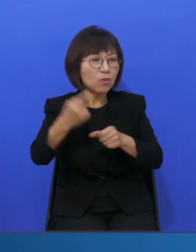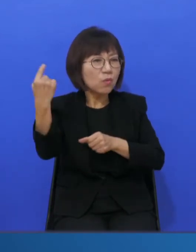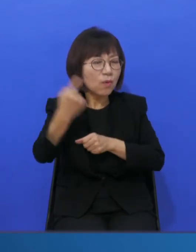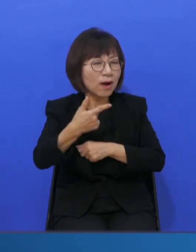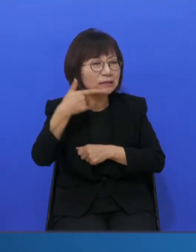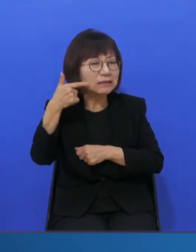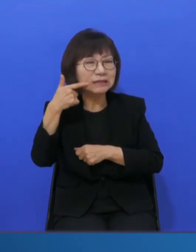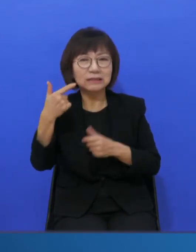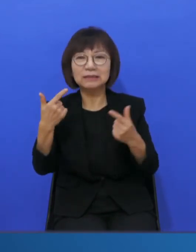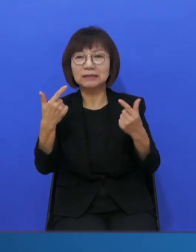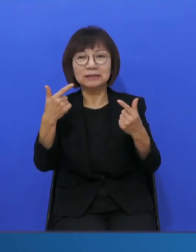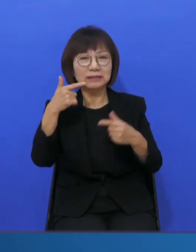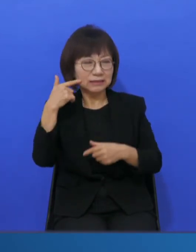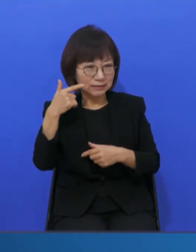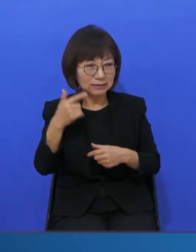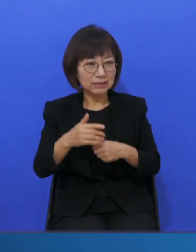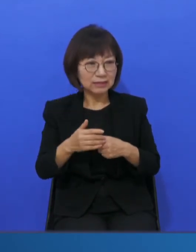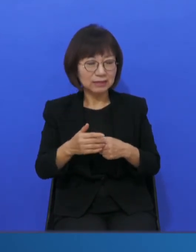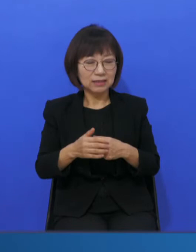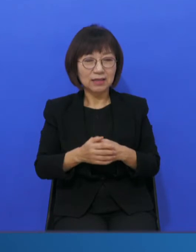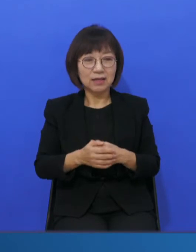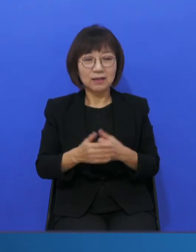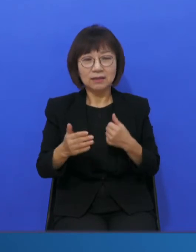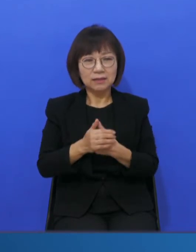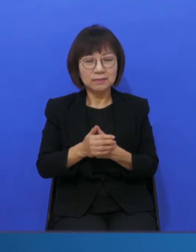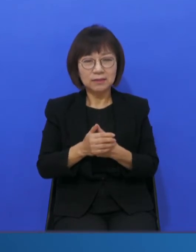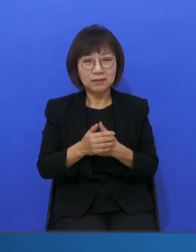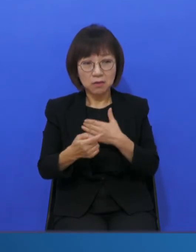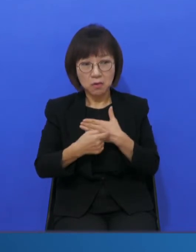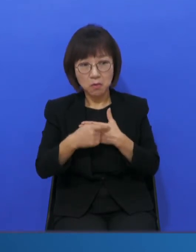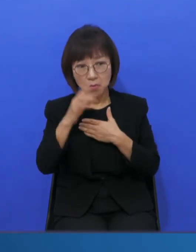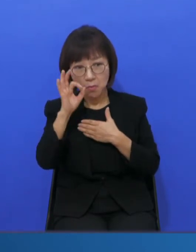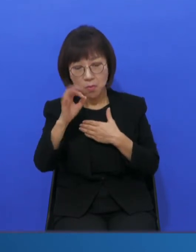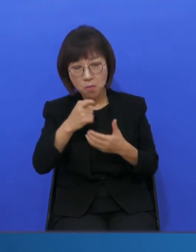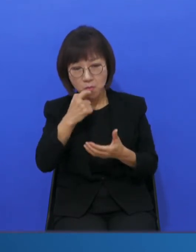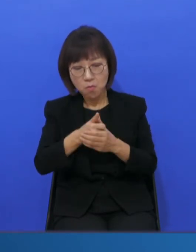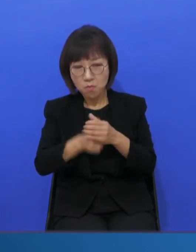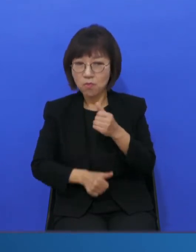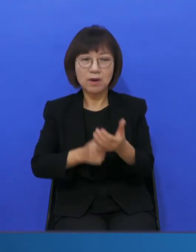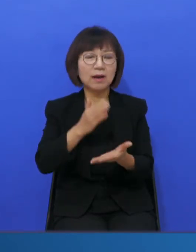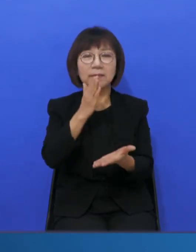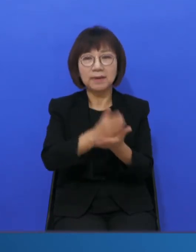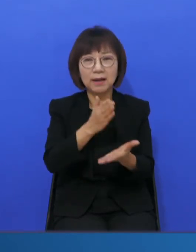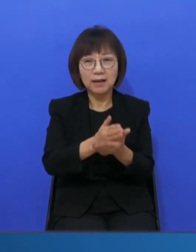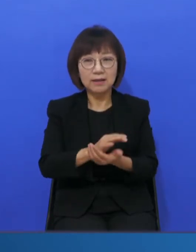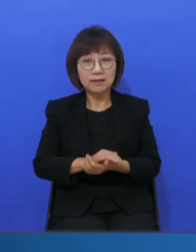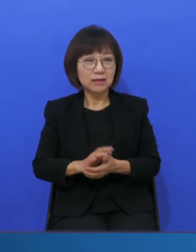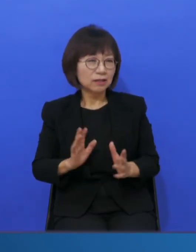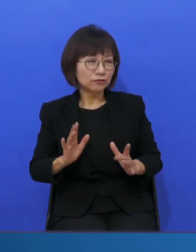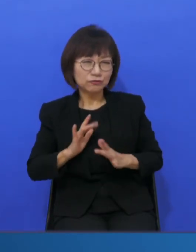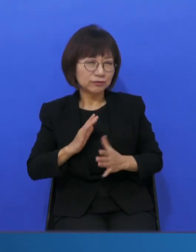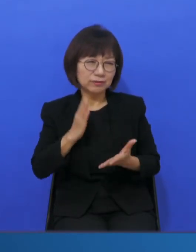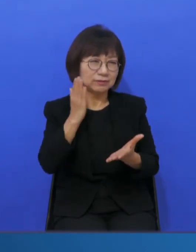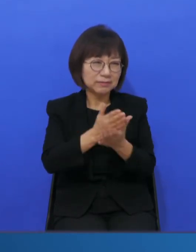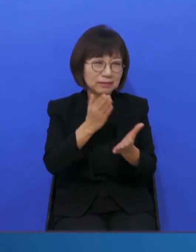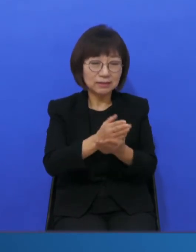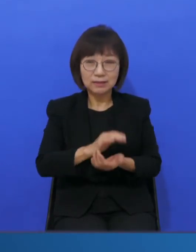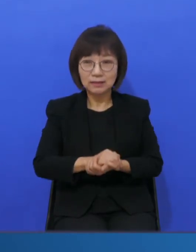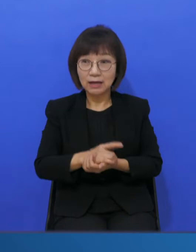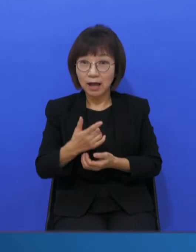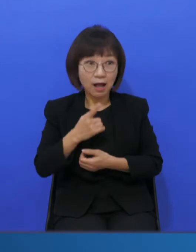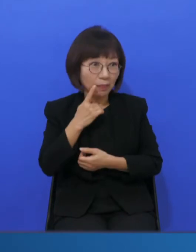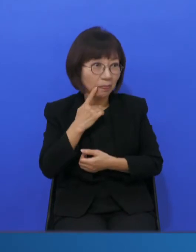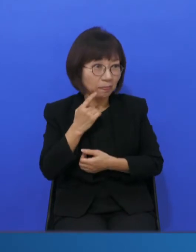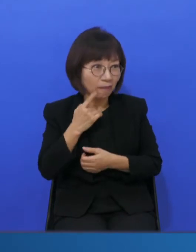kill you, but they come as like sheeps. 근데 그걸 보고 말이죠. 속거나 두려워하거나 그걸 막